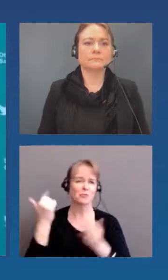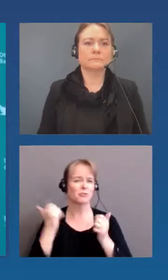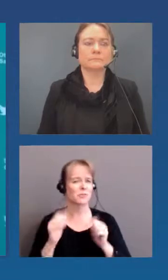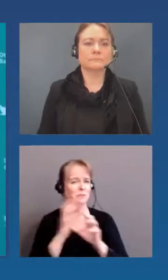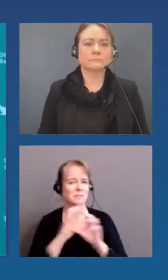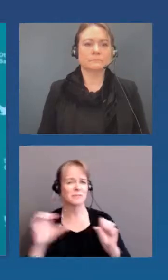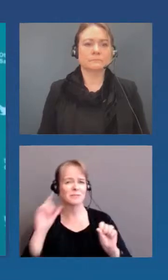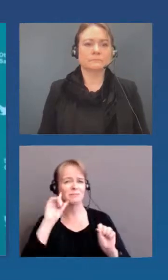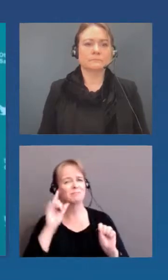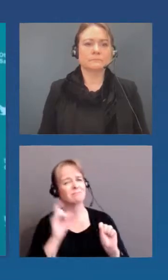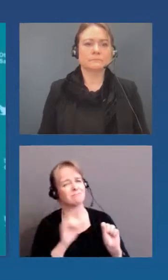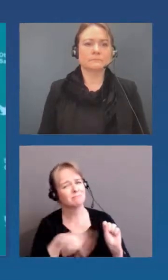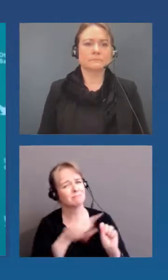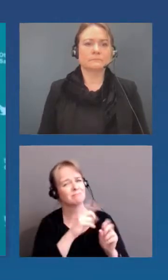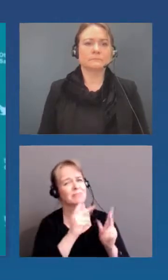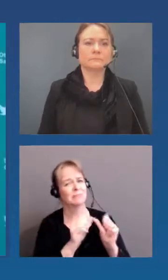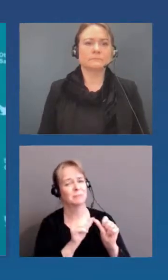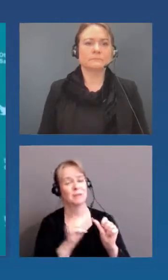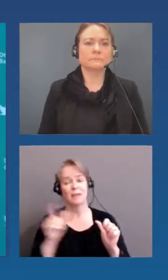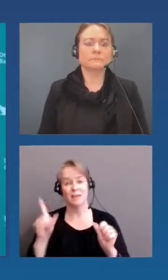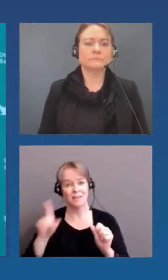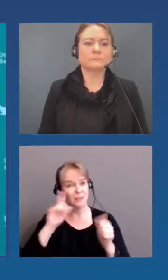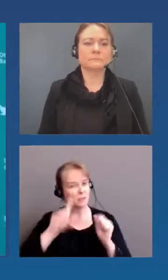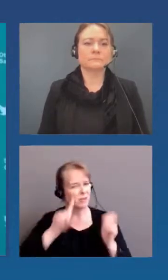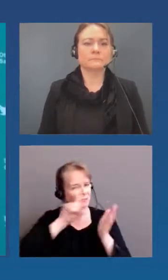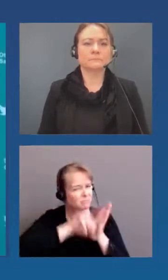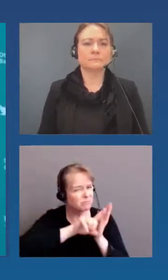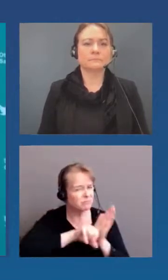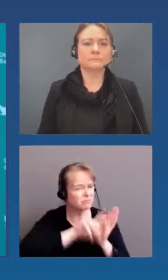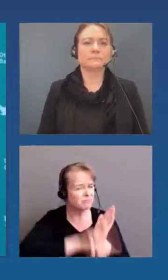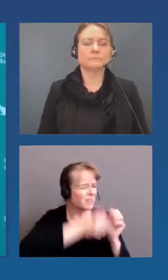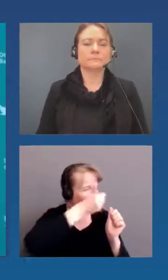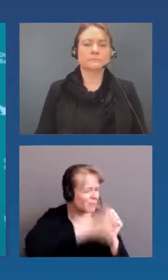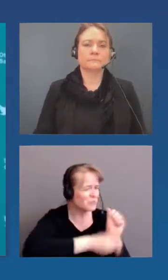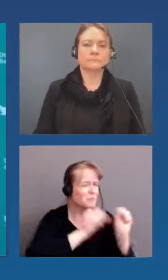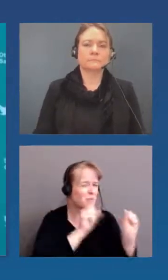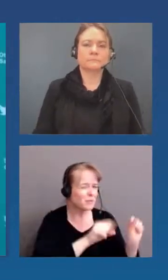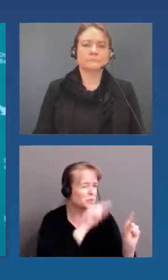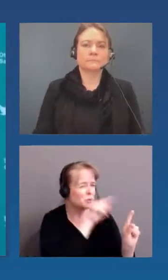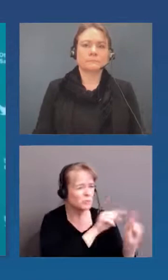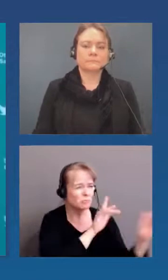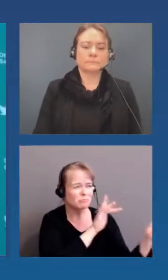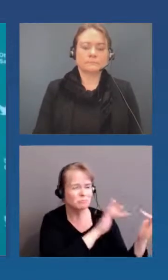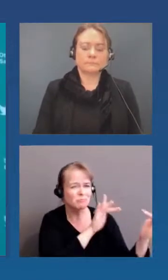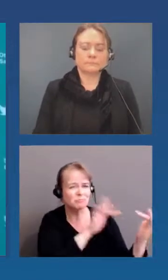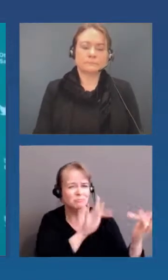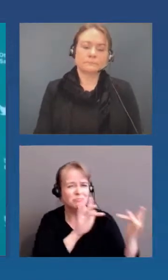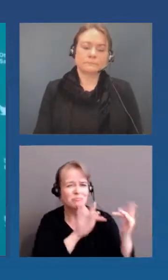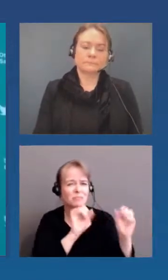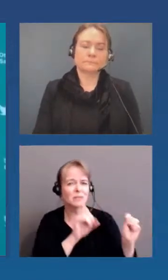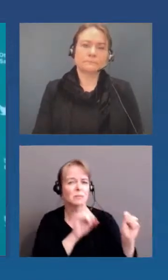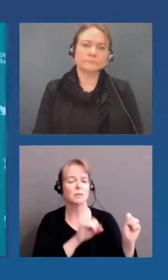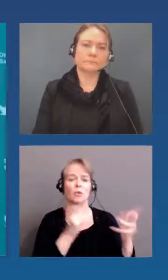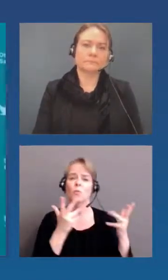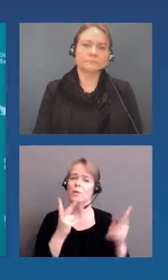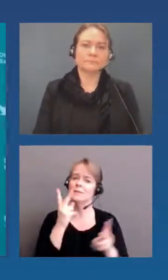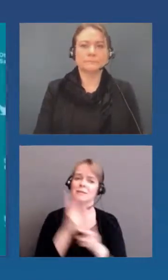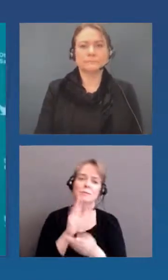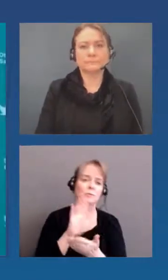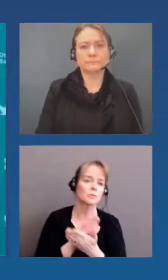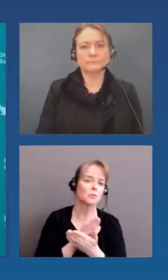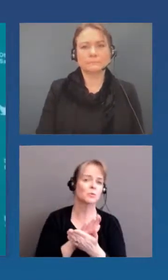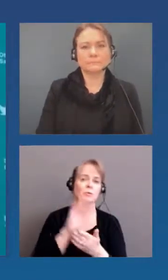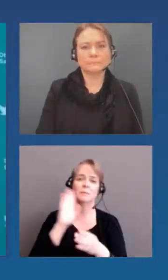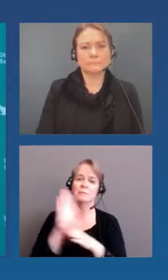contact tracers are working tirelessly to trace every contact possible to keep schools open and businesses open.